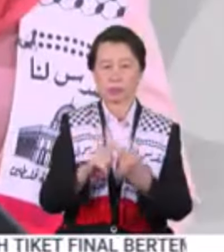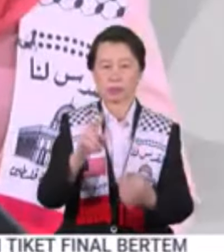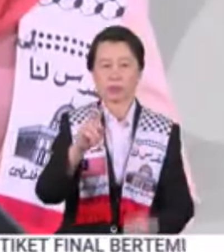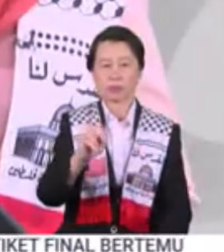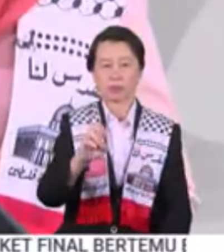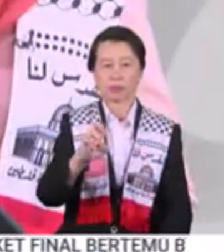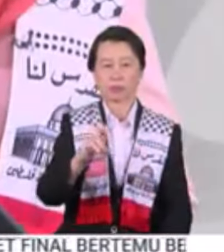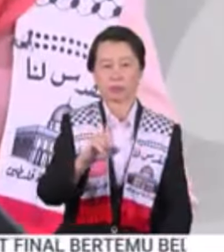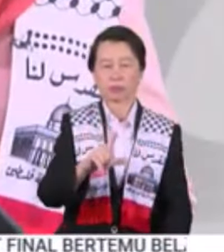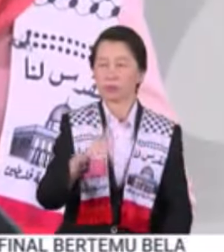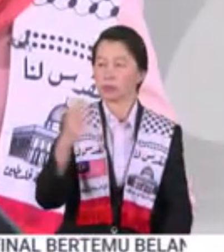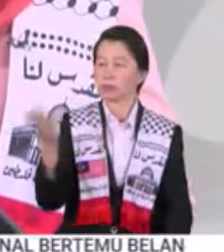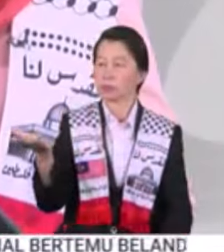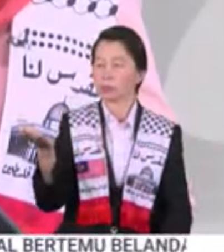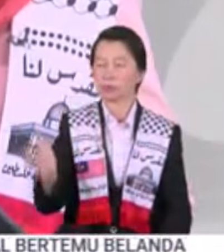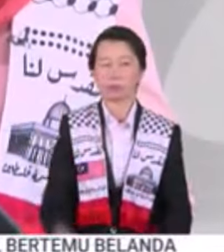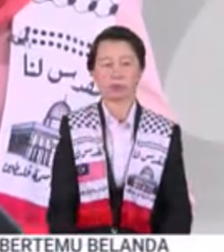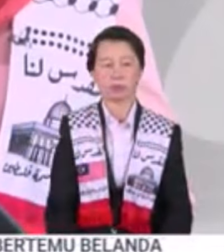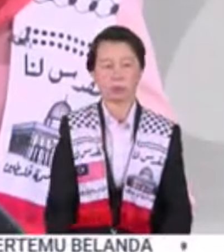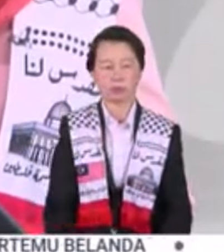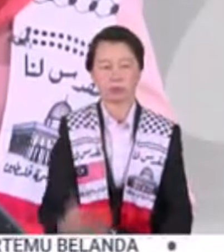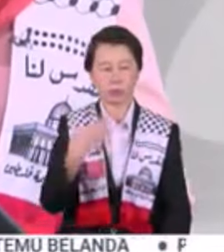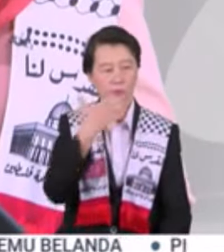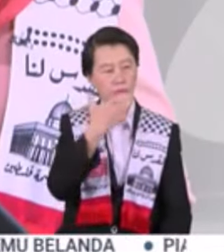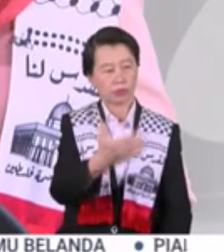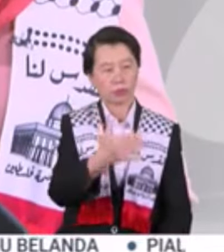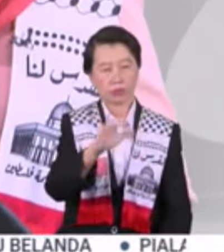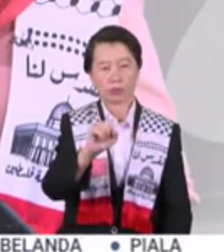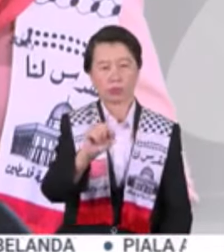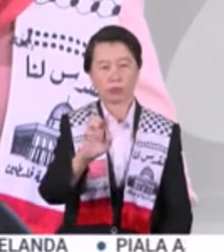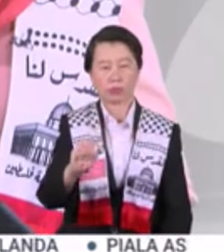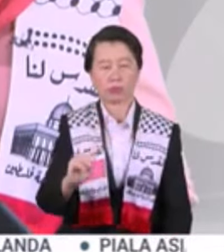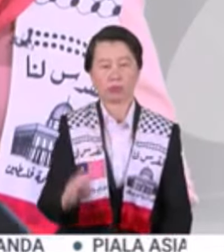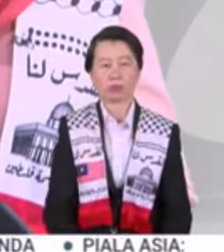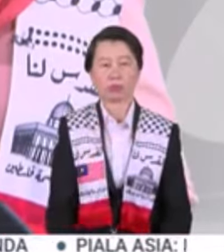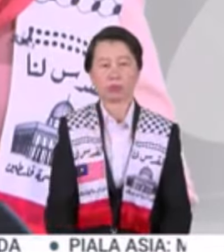bersama Nurul untuk perkembangan lain. Sam, terima kasih atas rincian daripada Selangor itu.